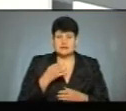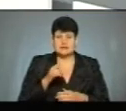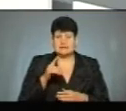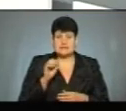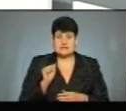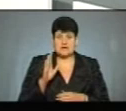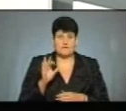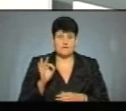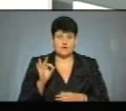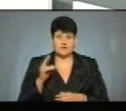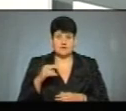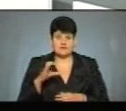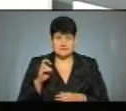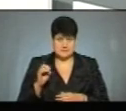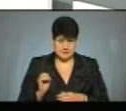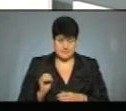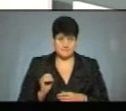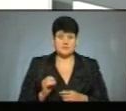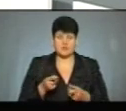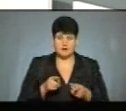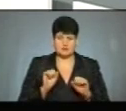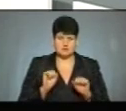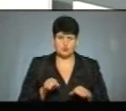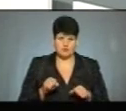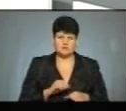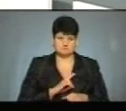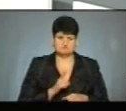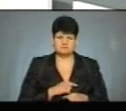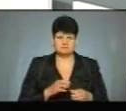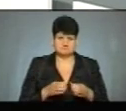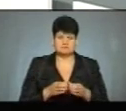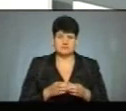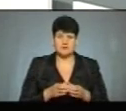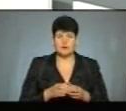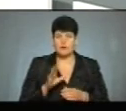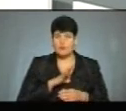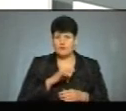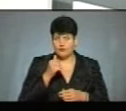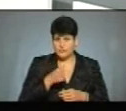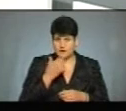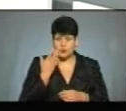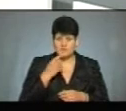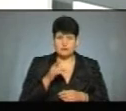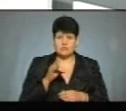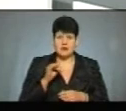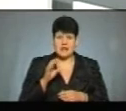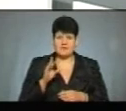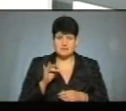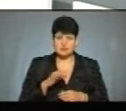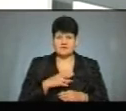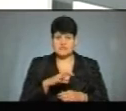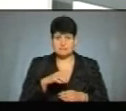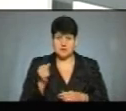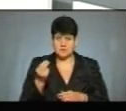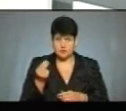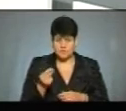об'єднану громаду, да, вона є спроможною, досить спроможною. Я пам'ятаю, був якийсь рік, коли в них був реверс, тобто в них вилучали кошти, тому що в